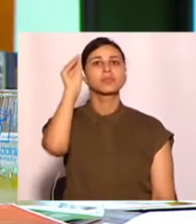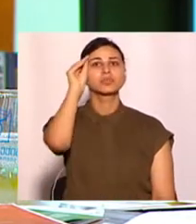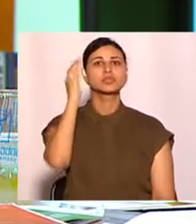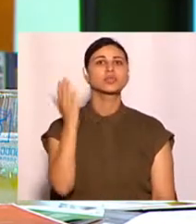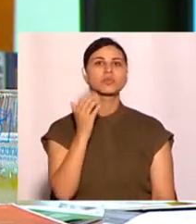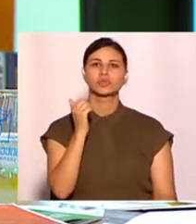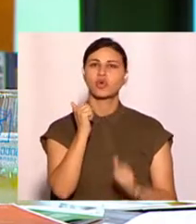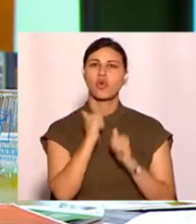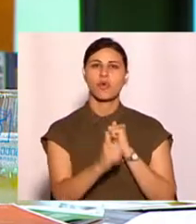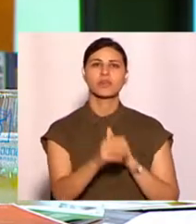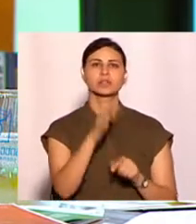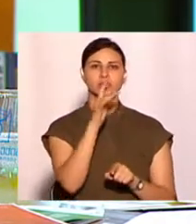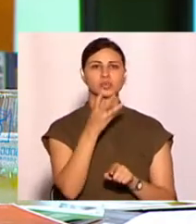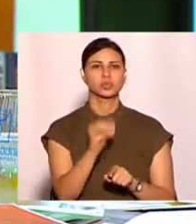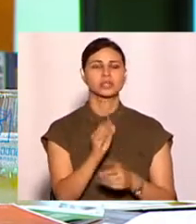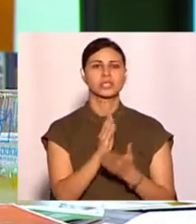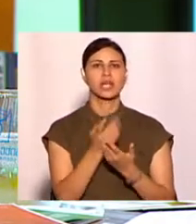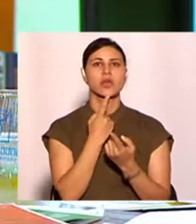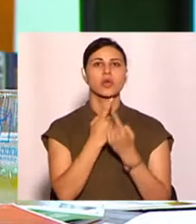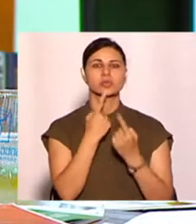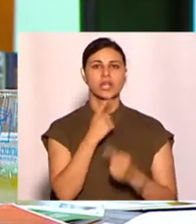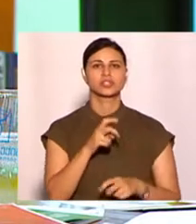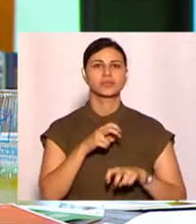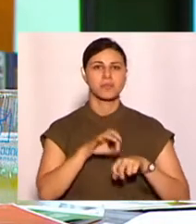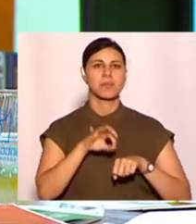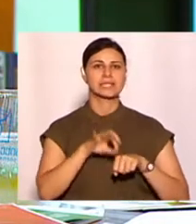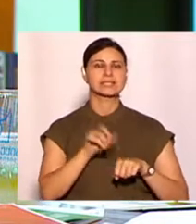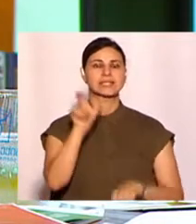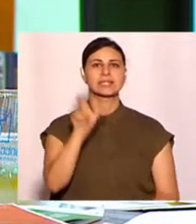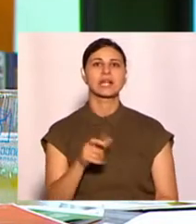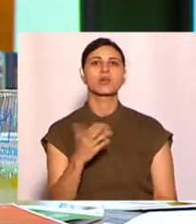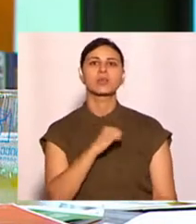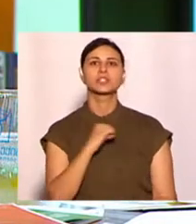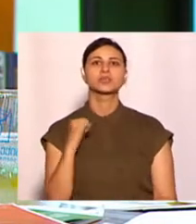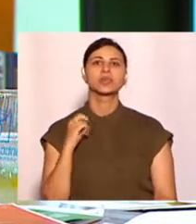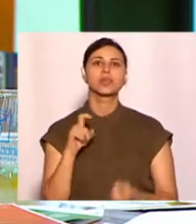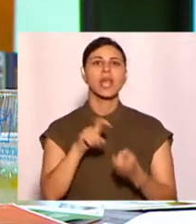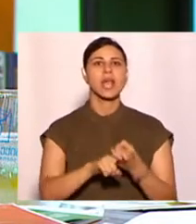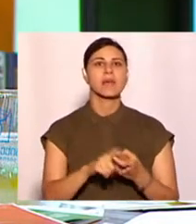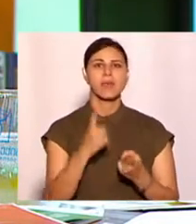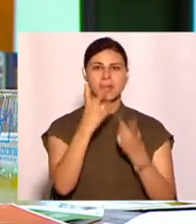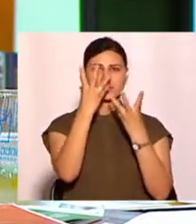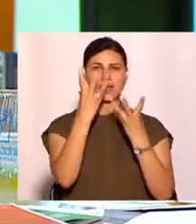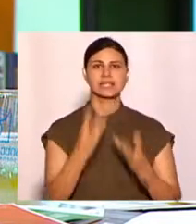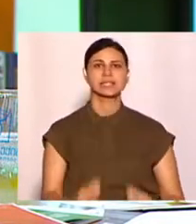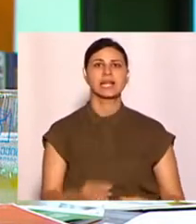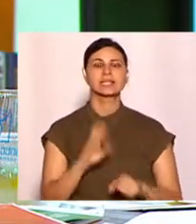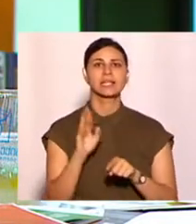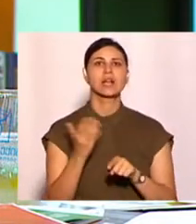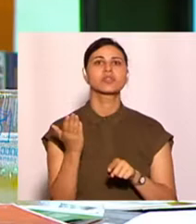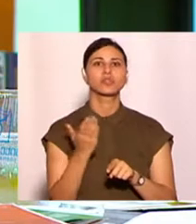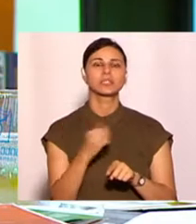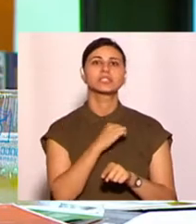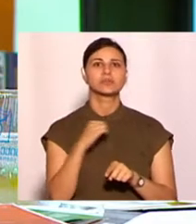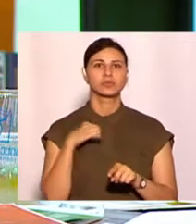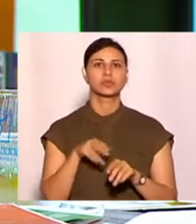რომელიც ყოველწუთიერად არის კონტაქტში პაციენტთან, რომელიც უშუალოდ ეხება მის სხეულს მთელი დღის განმავლობაში და რომელიც